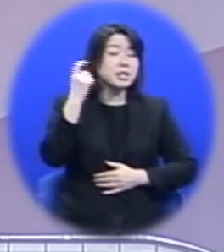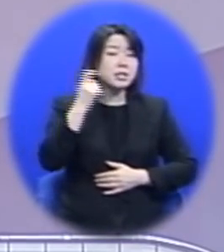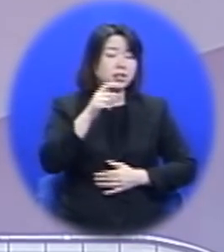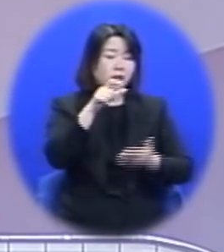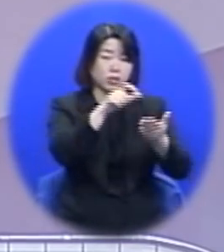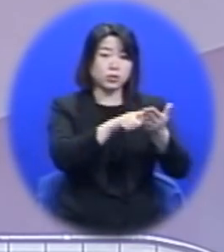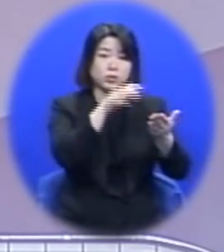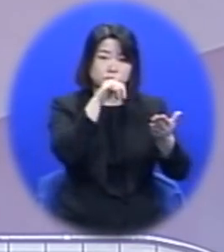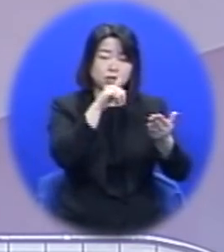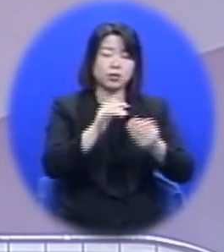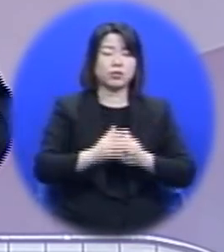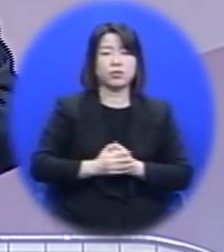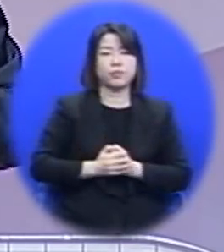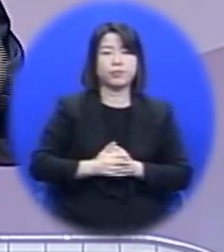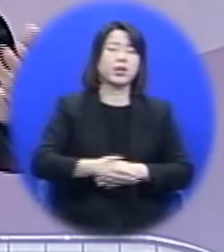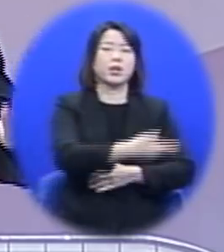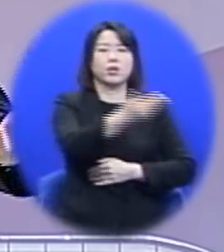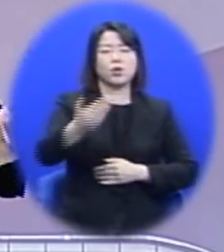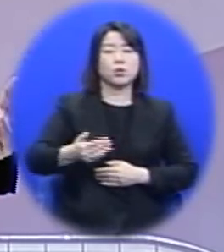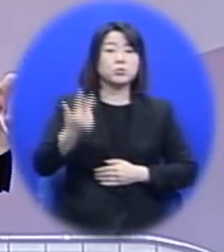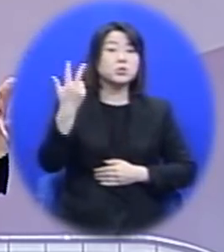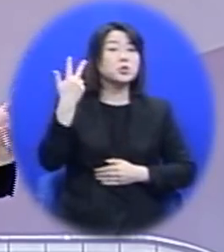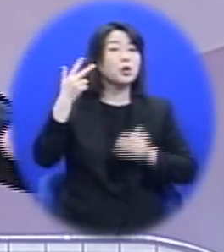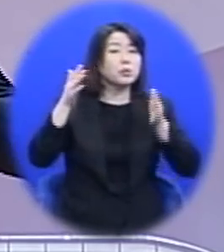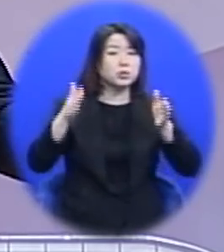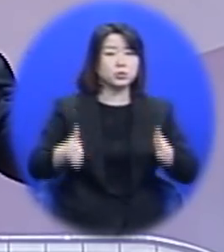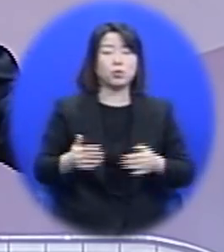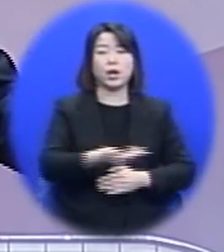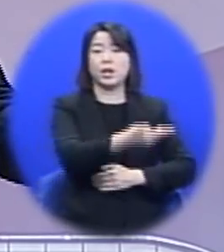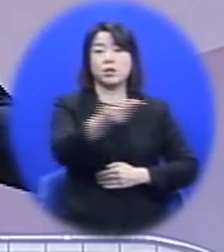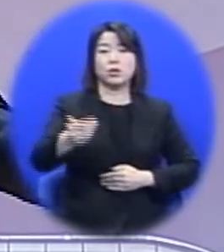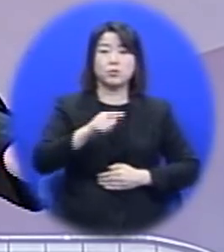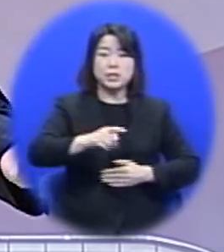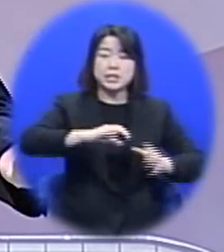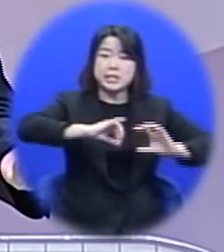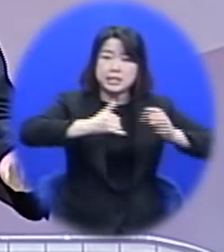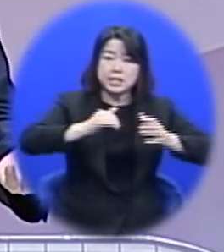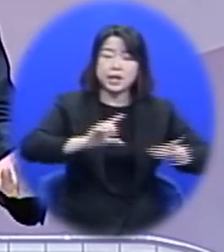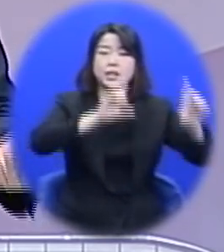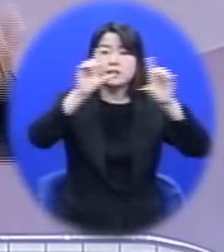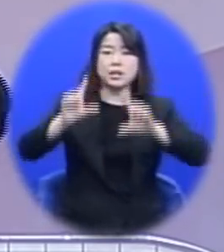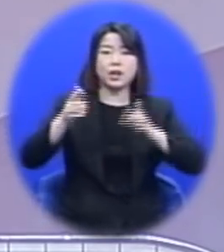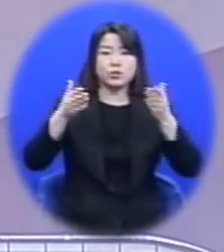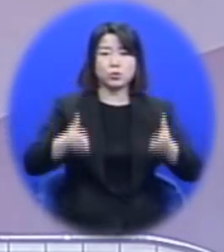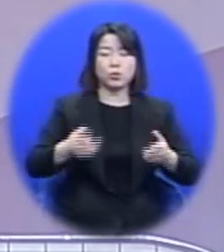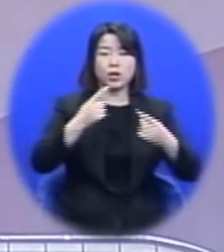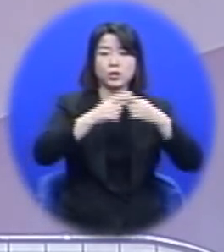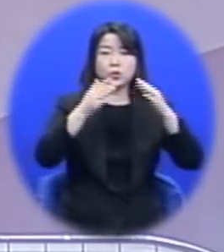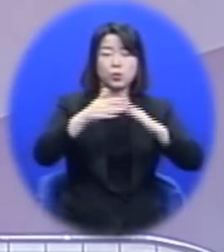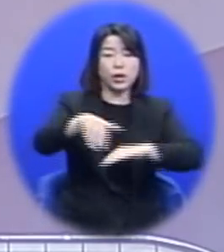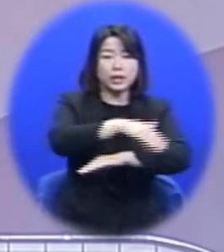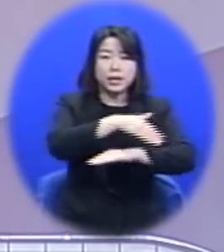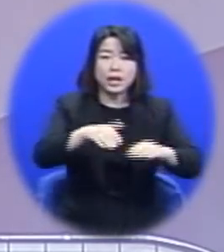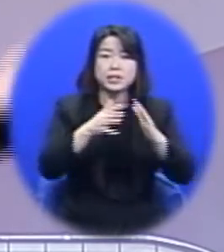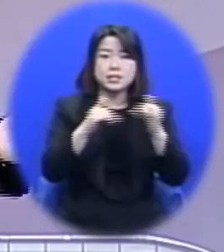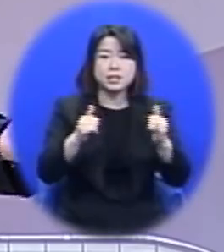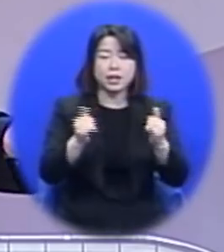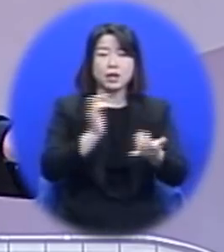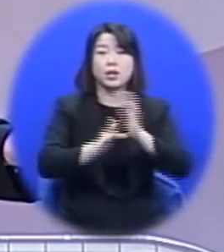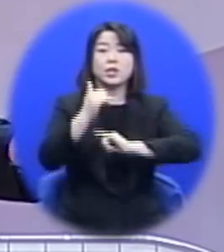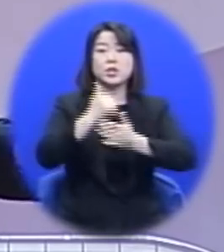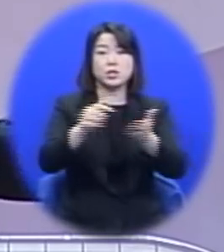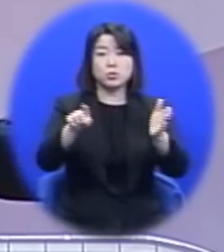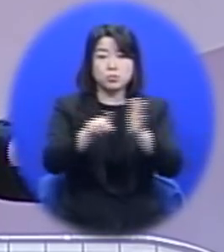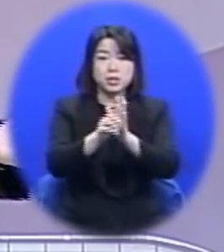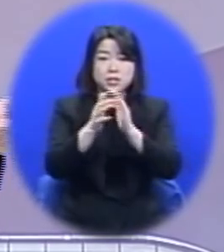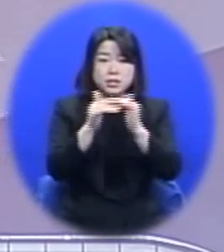했습니다. 여러분, 지난 한 주간 동안 여러분들은 이 세상 사는 동안에 교회 다니는 사람, 그냥 예수 믿는